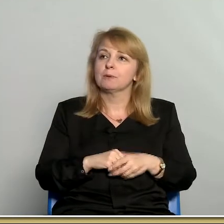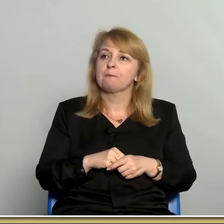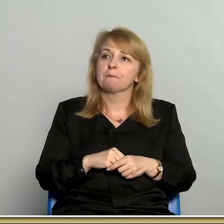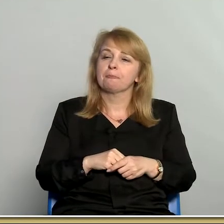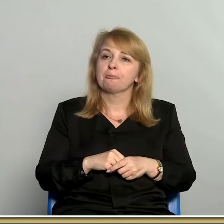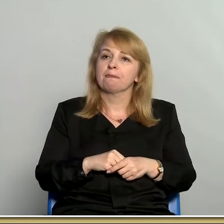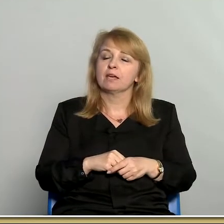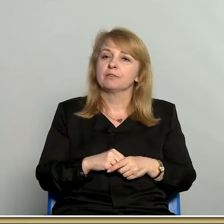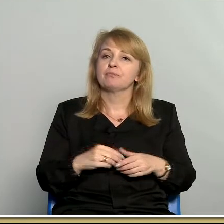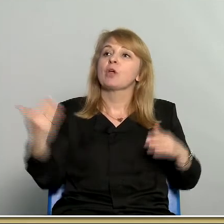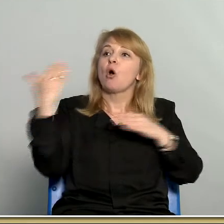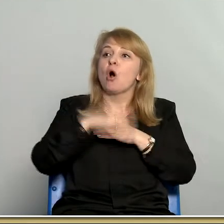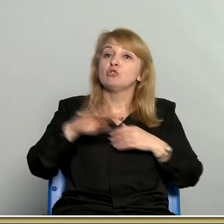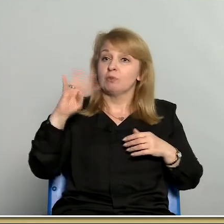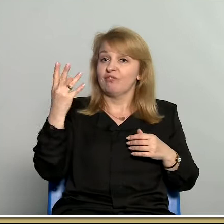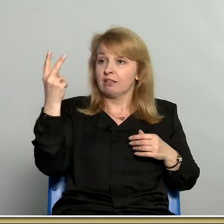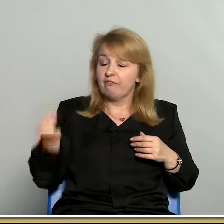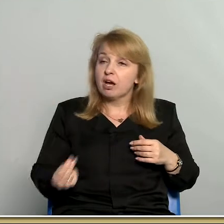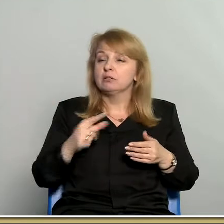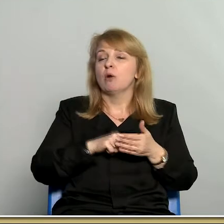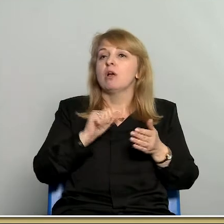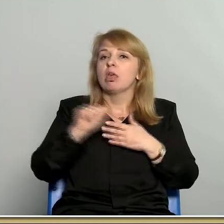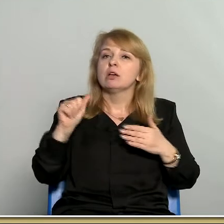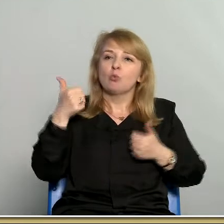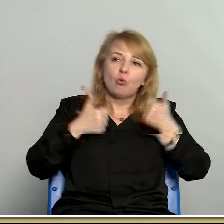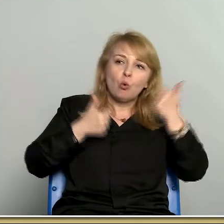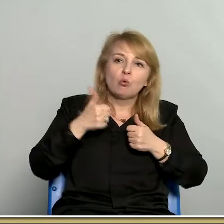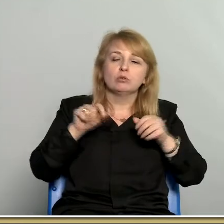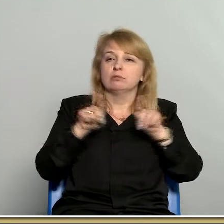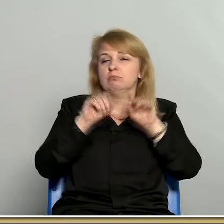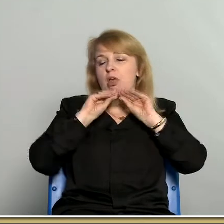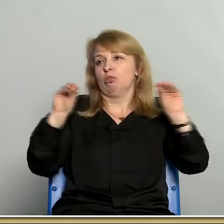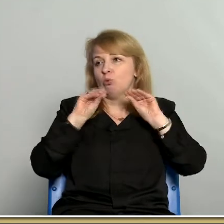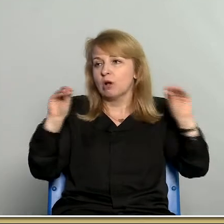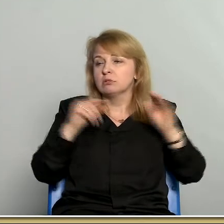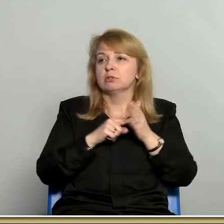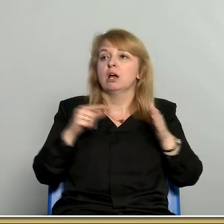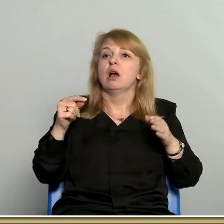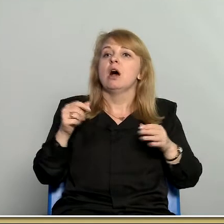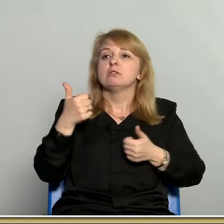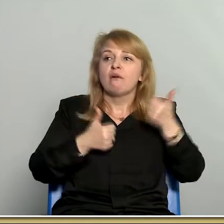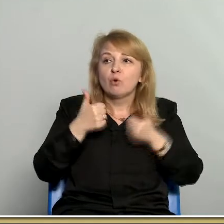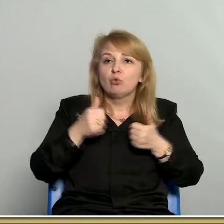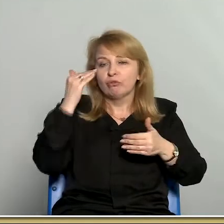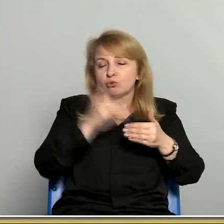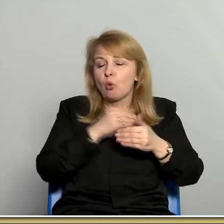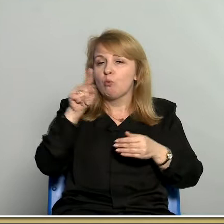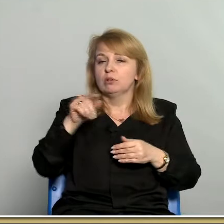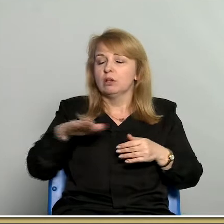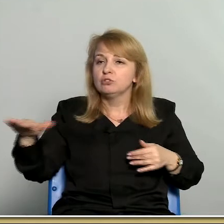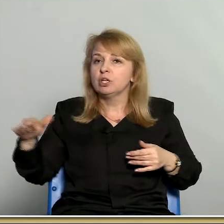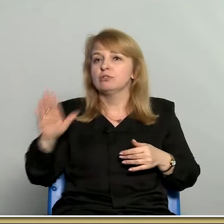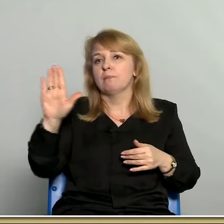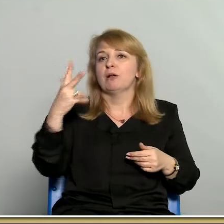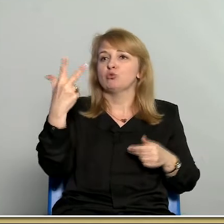Kończymy czwarty kwartał konkursami również z obszaru edukacji w zakresie doskonalenia zawodowego uczniów. Tu są planowane